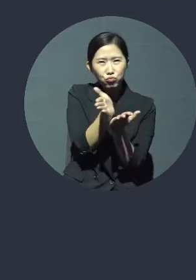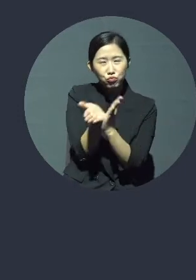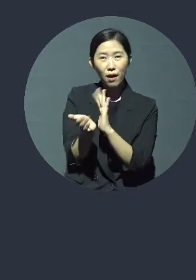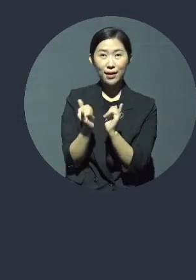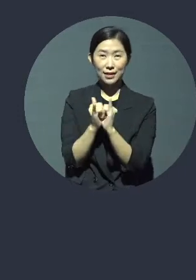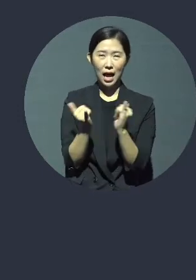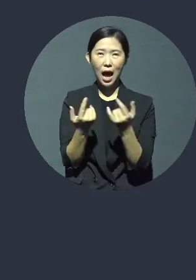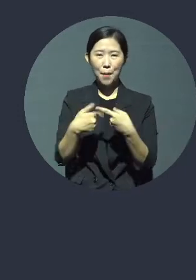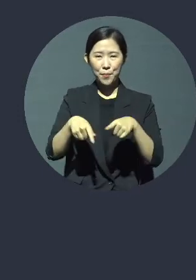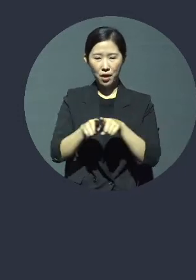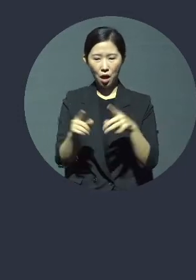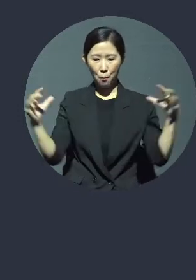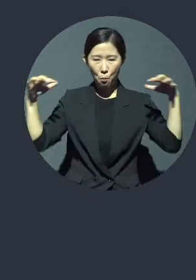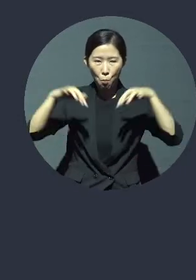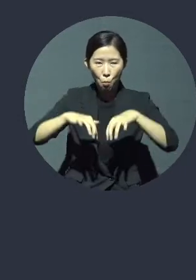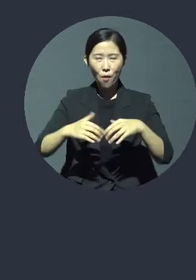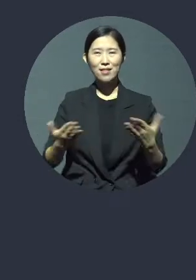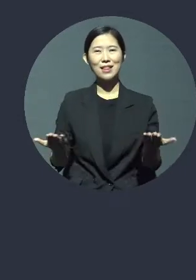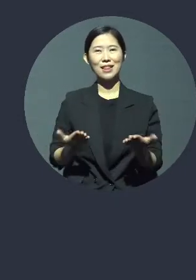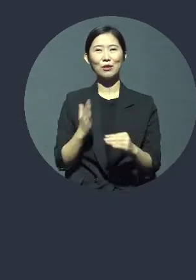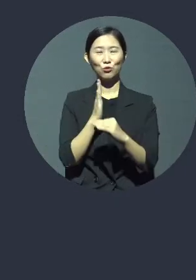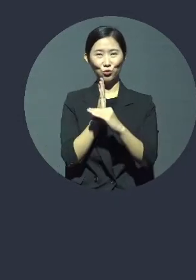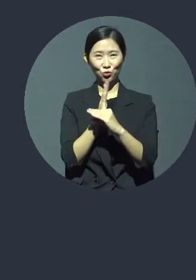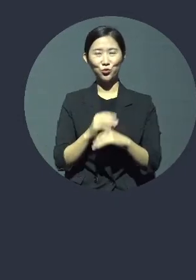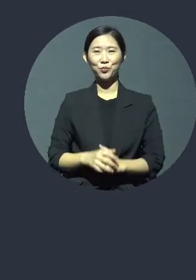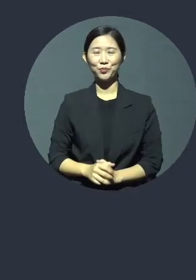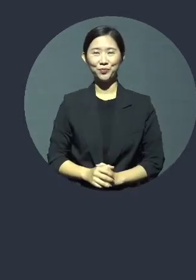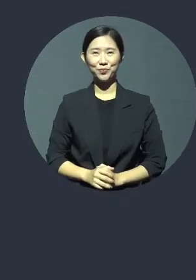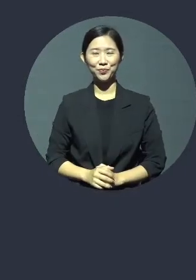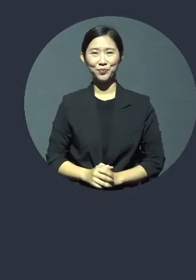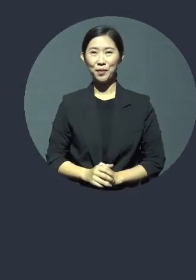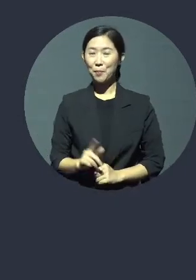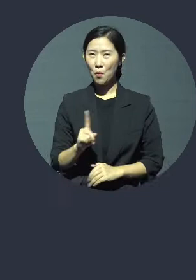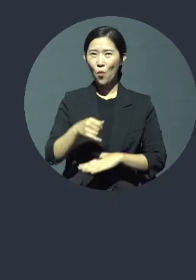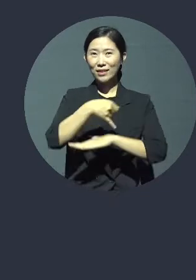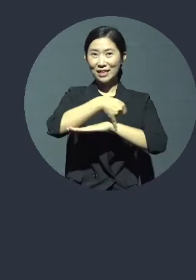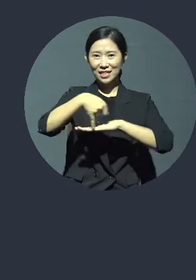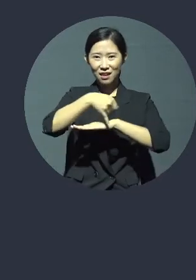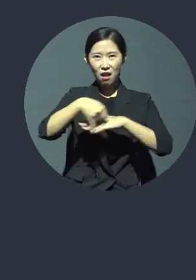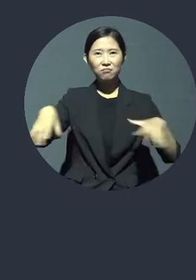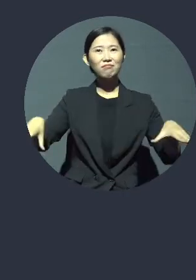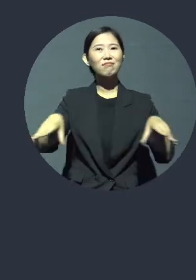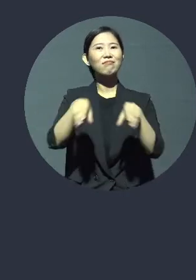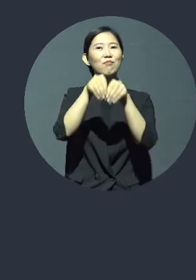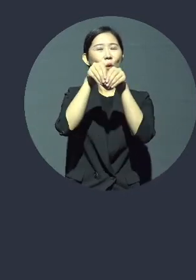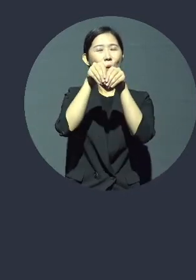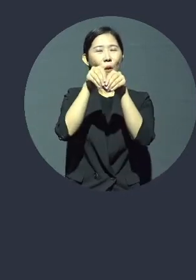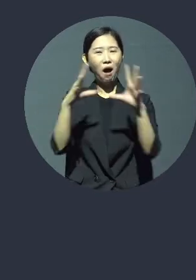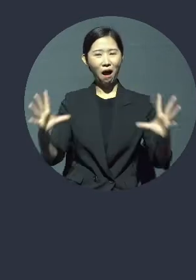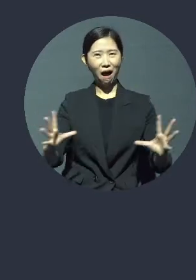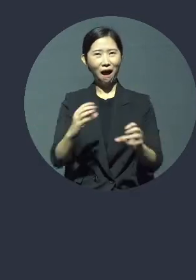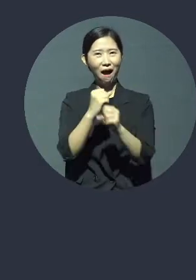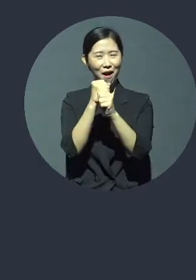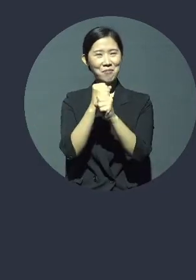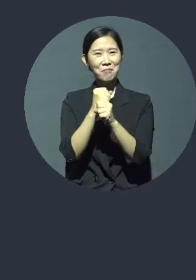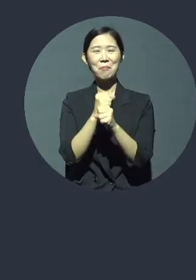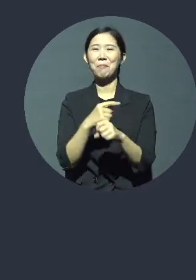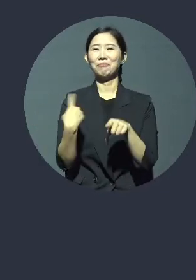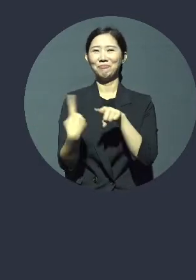모여서 협력을 하고 있습니다. 한마디로 디자인은 총합학문이라는 말과 잘 어울린다고 할 수